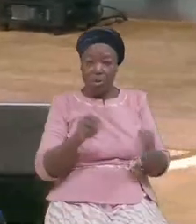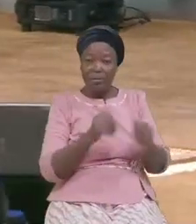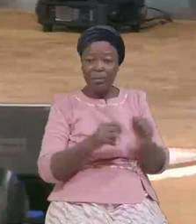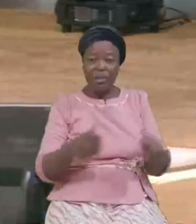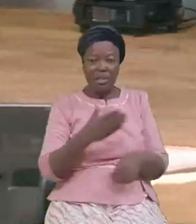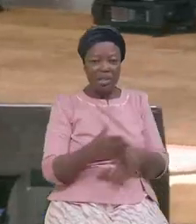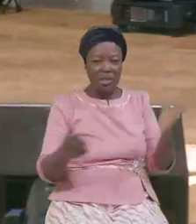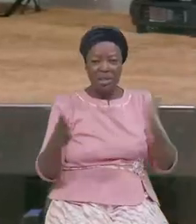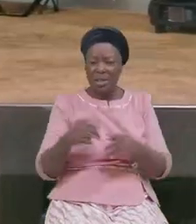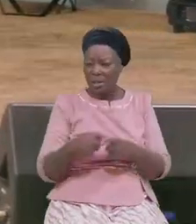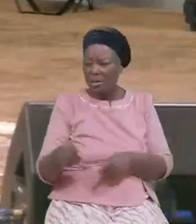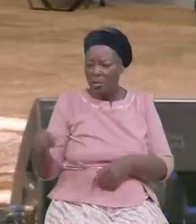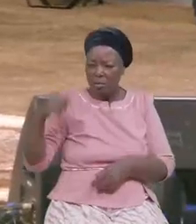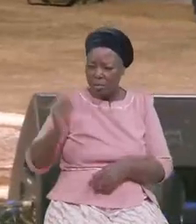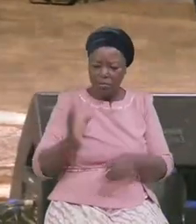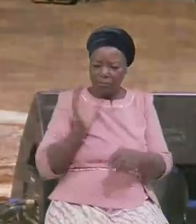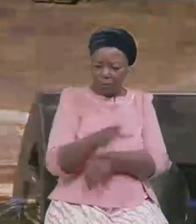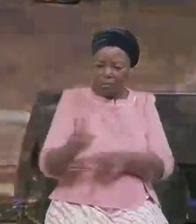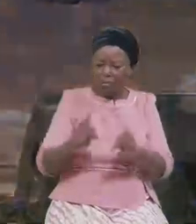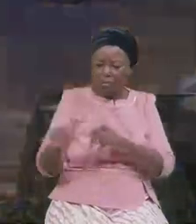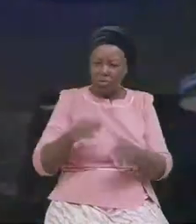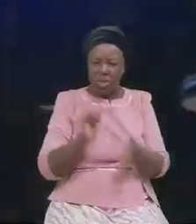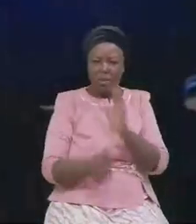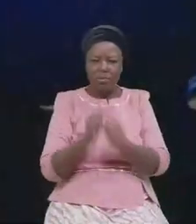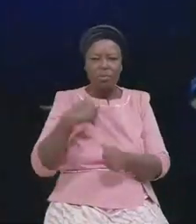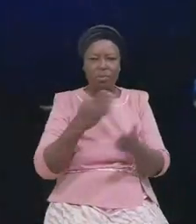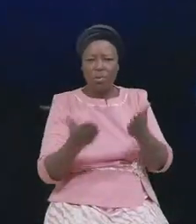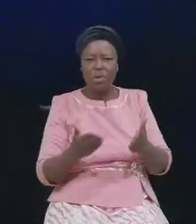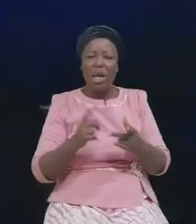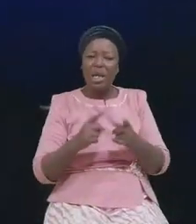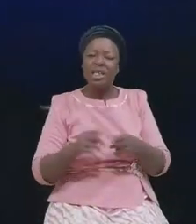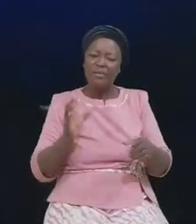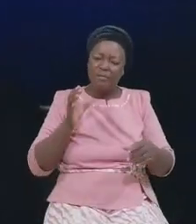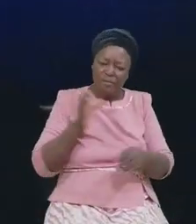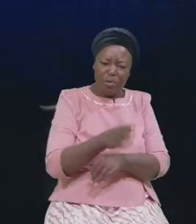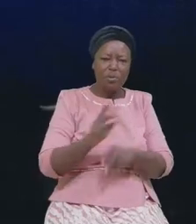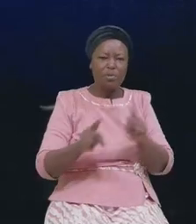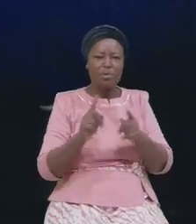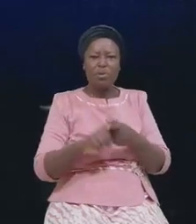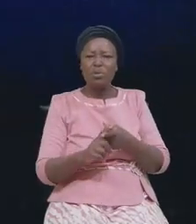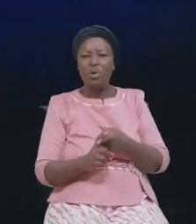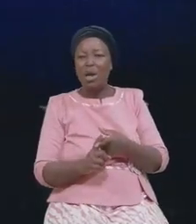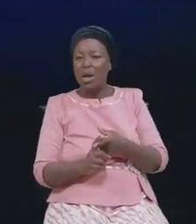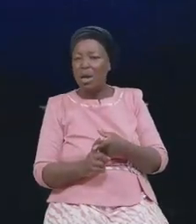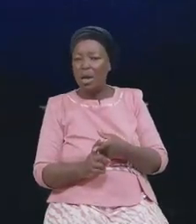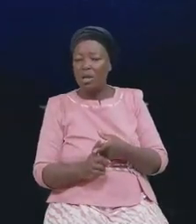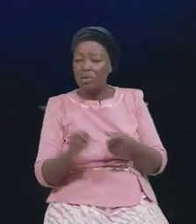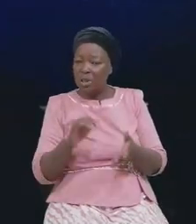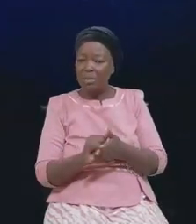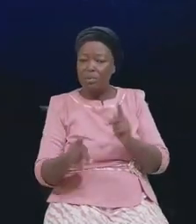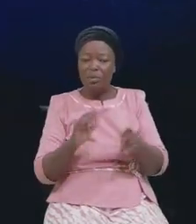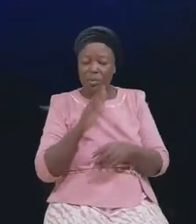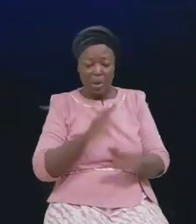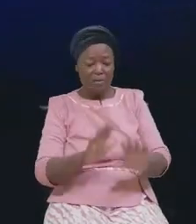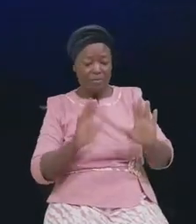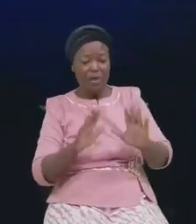dedans, et vous allez mettre aussi et faire ce que vous voulez faire. Mais ils vont intimider les gens ici, afin que ils aient peur